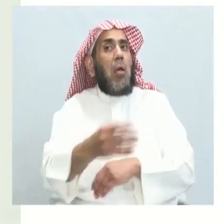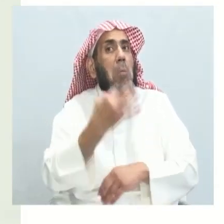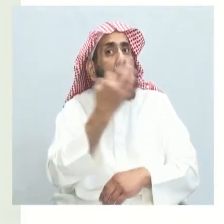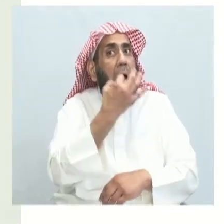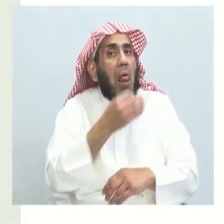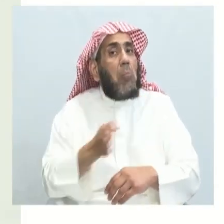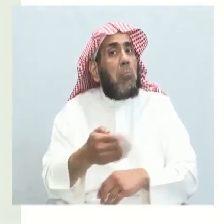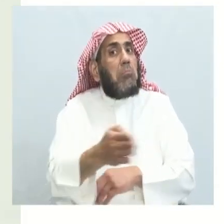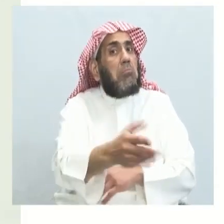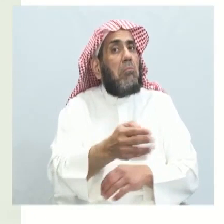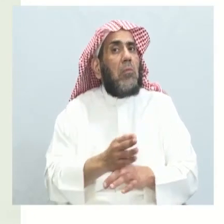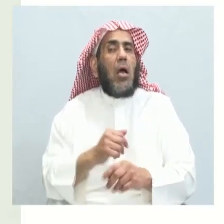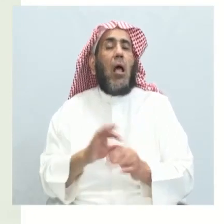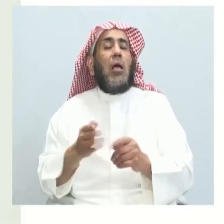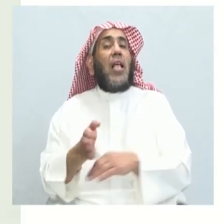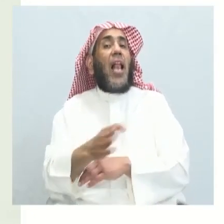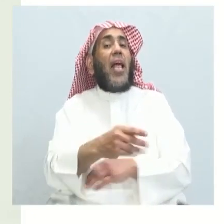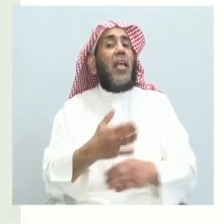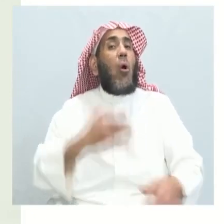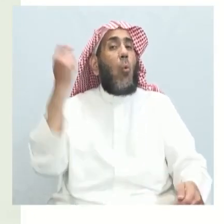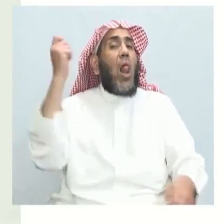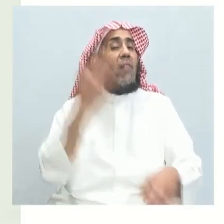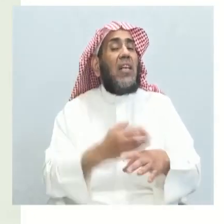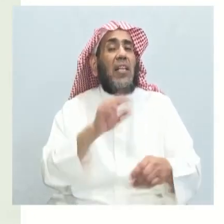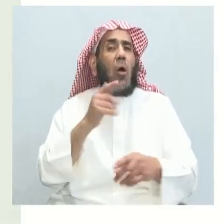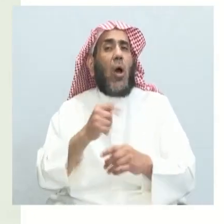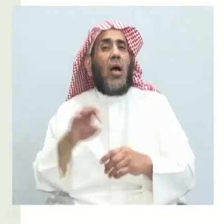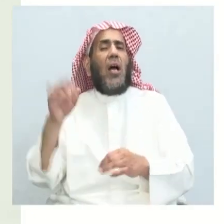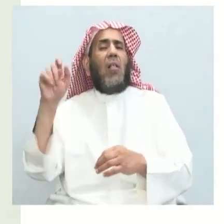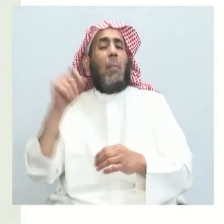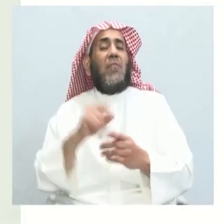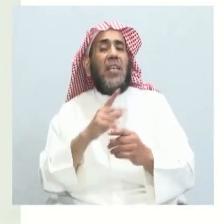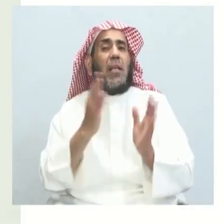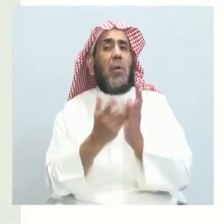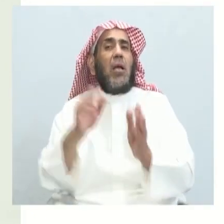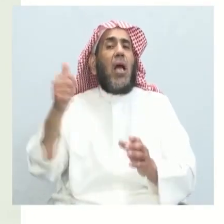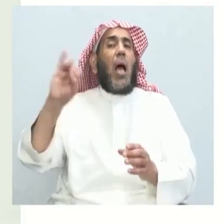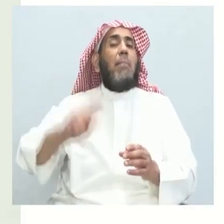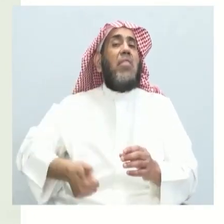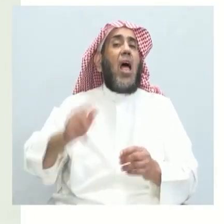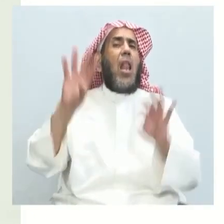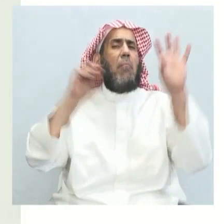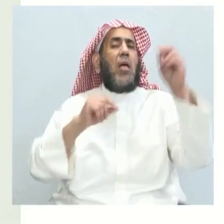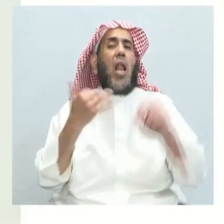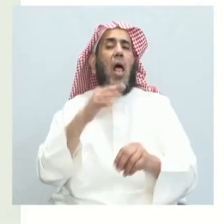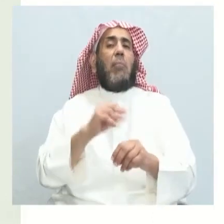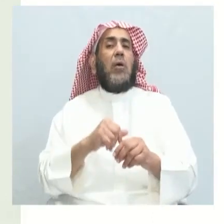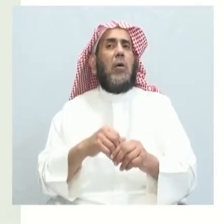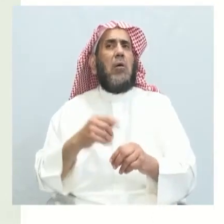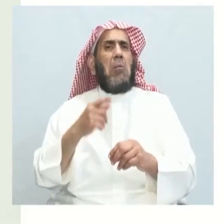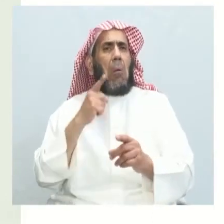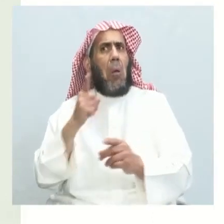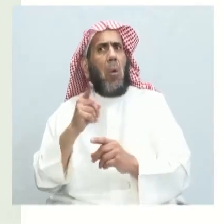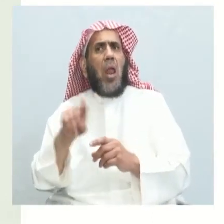وتتكلم طبعا قصه الحيه والفاس التي رواها الضبي في كتابه امثال العرب زعموا ان